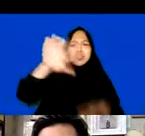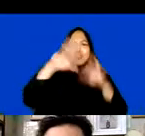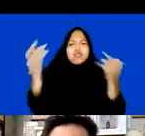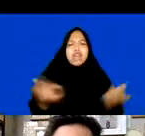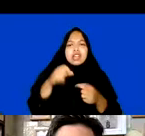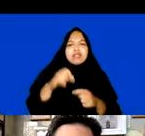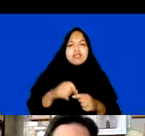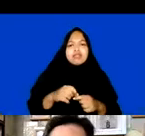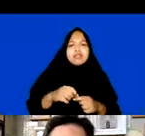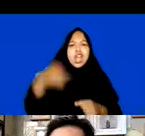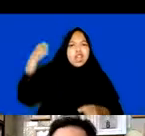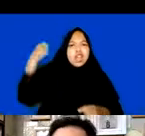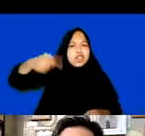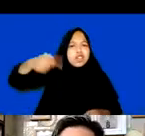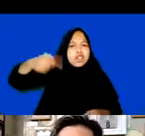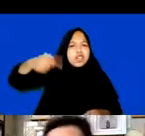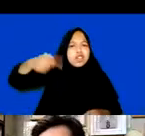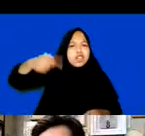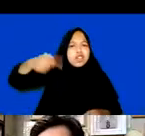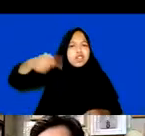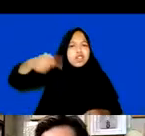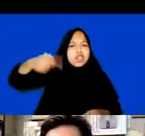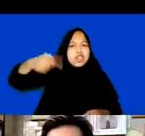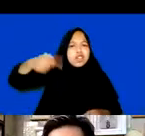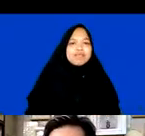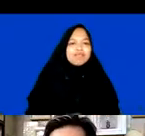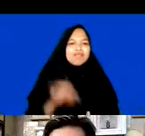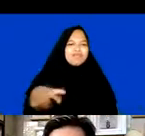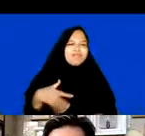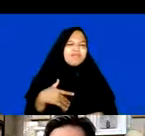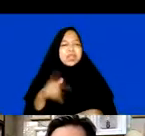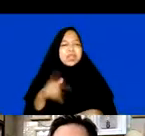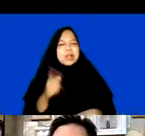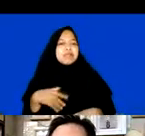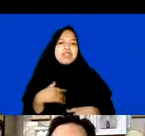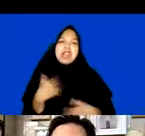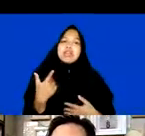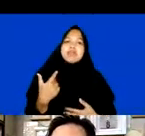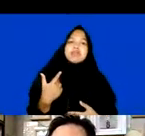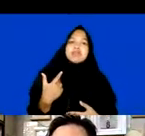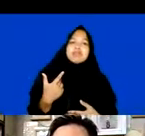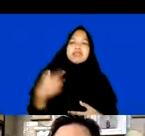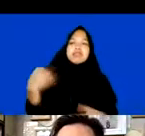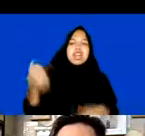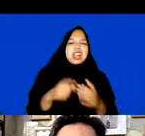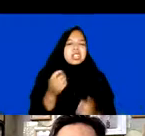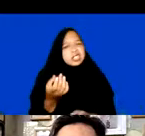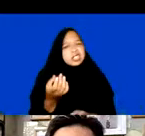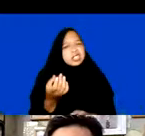animasi bajak laut, film-film soal itu. Dan ya sebenarnya saya banyak terinspirasi dari hal-hal seperti itulah.